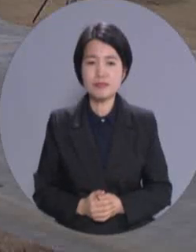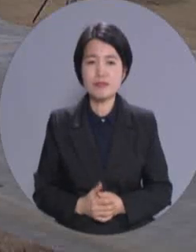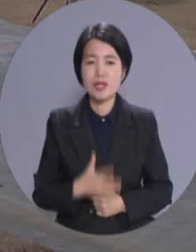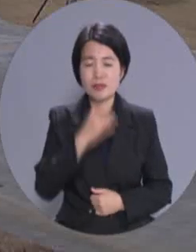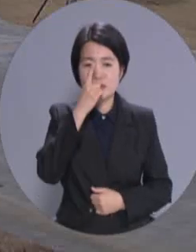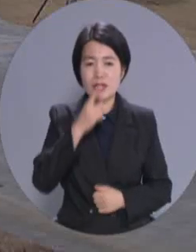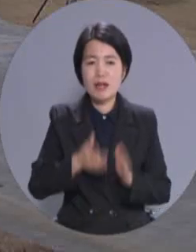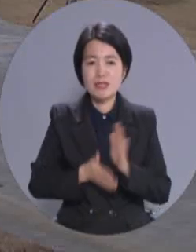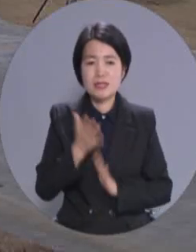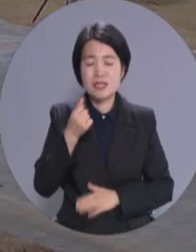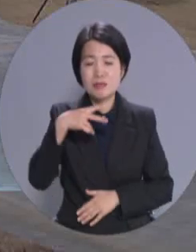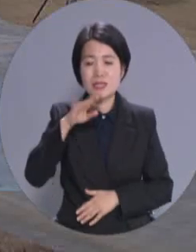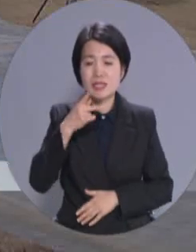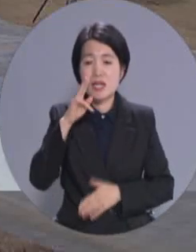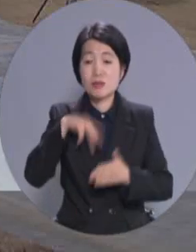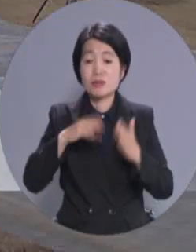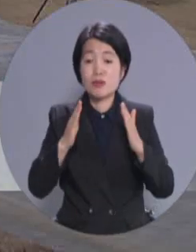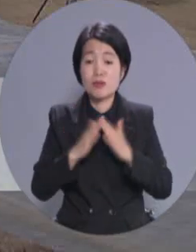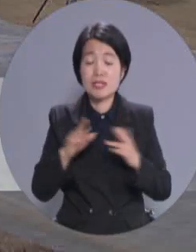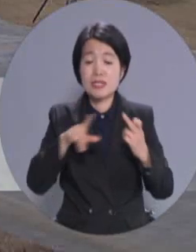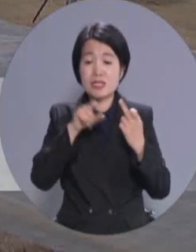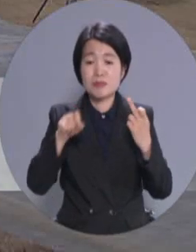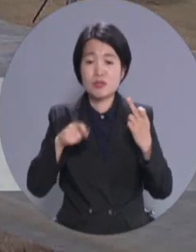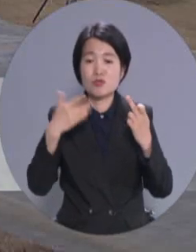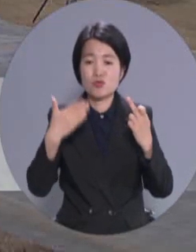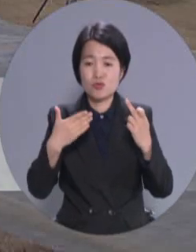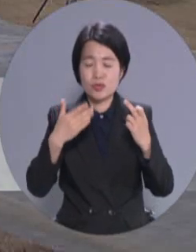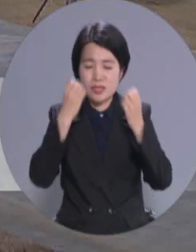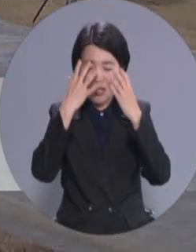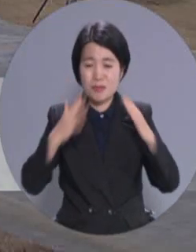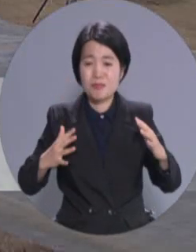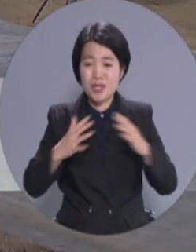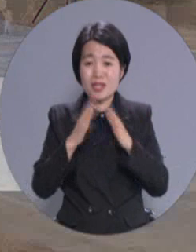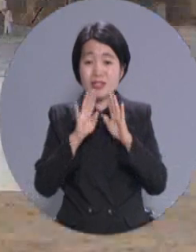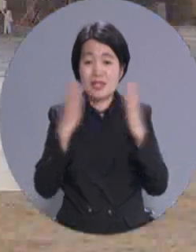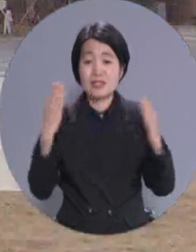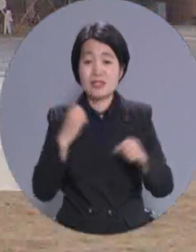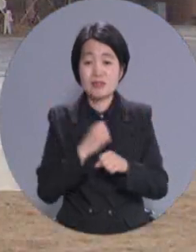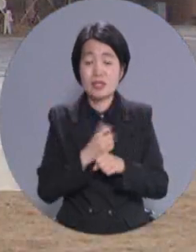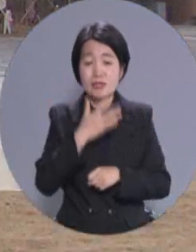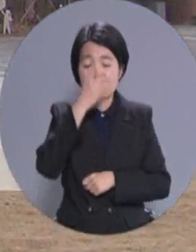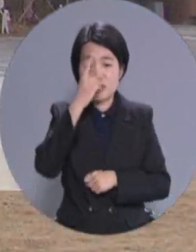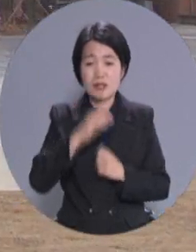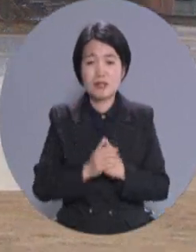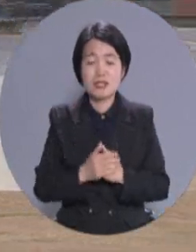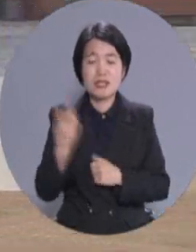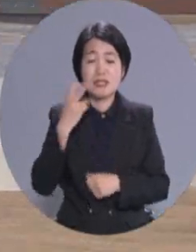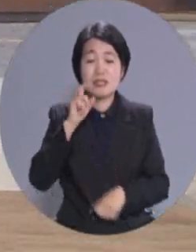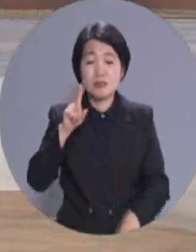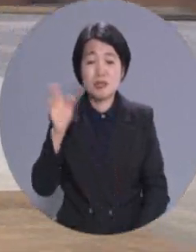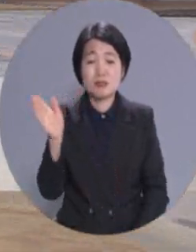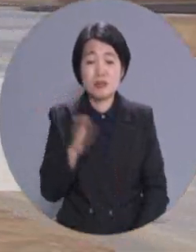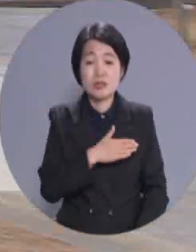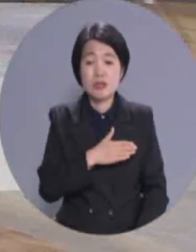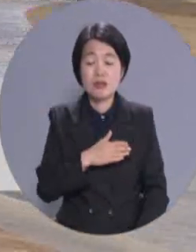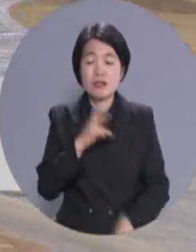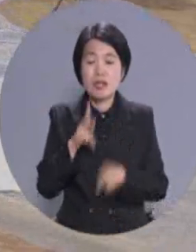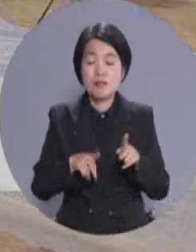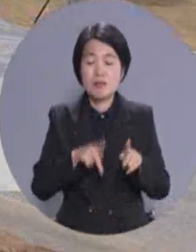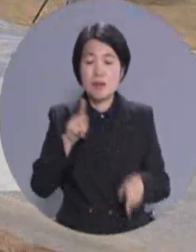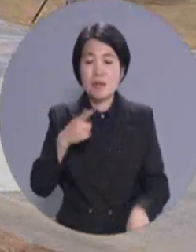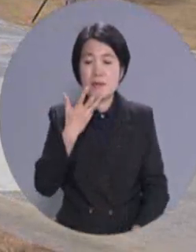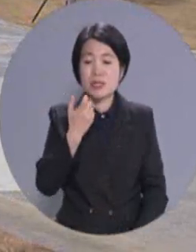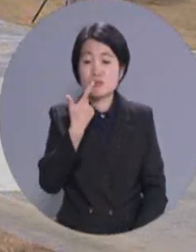순천 시립 신대 도서관이 다음 달 9일 신축 개관합니다 순천시는 지난 2021년부터 사업비